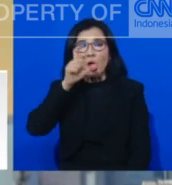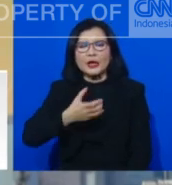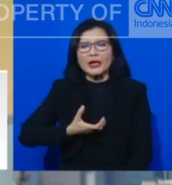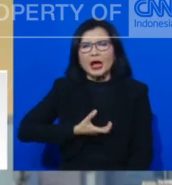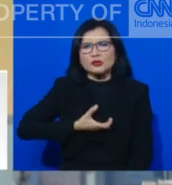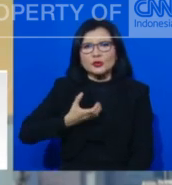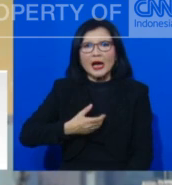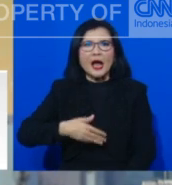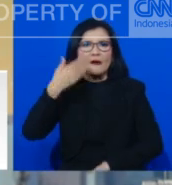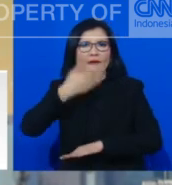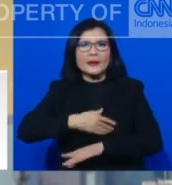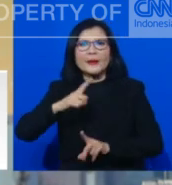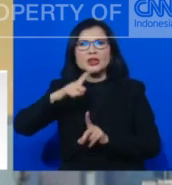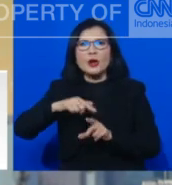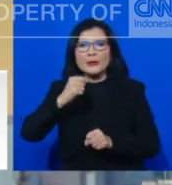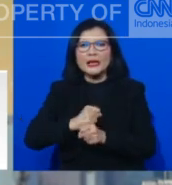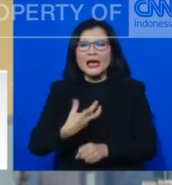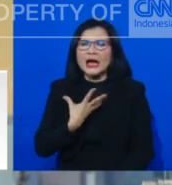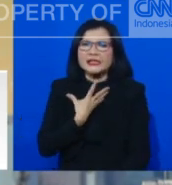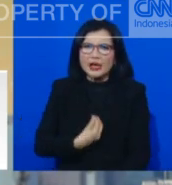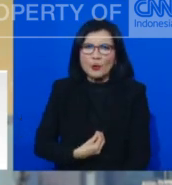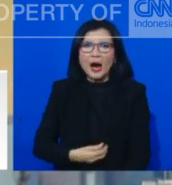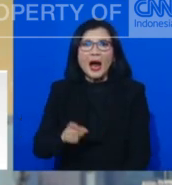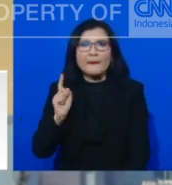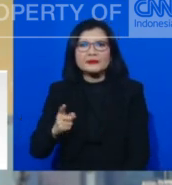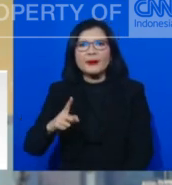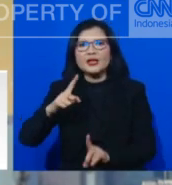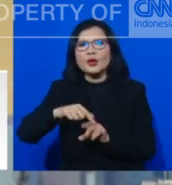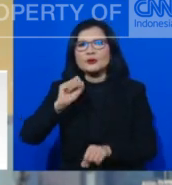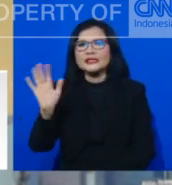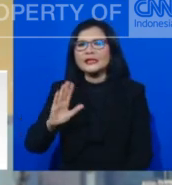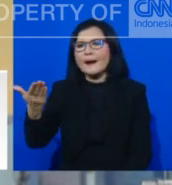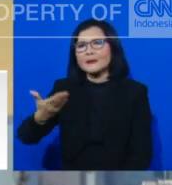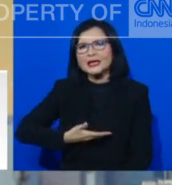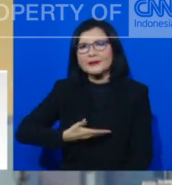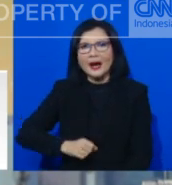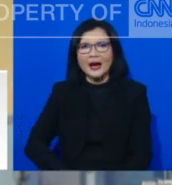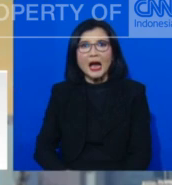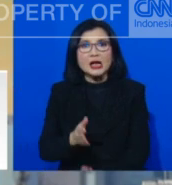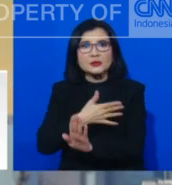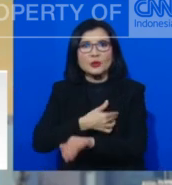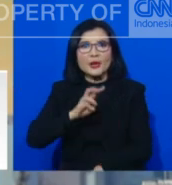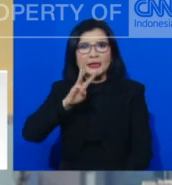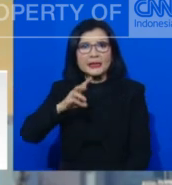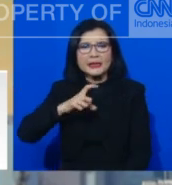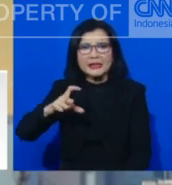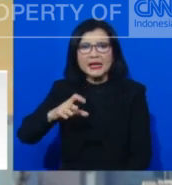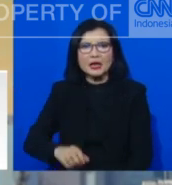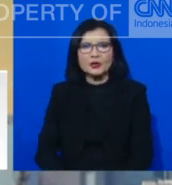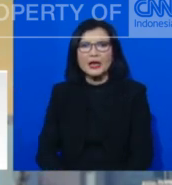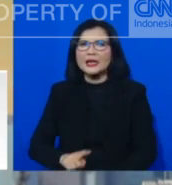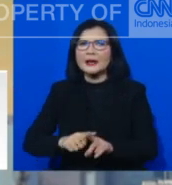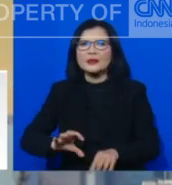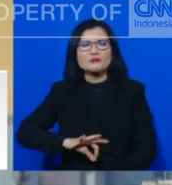kecewa karena Tom Cruise tidak menerima nominasi tahun ini dia sebelumnya sudah meraih 3 nominasi tetapi belum pernah menang